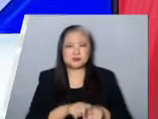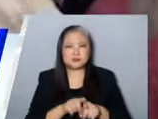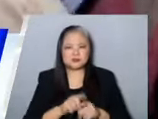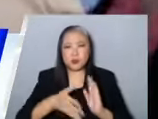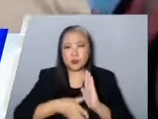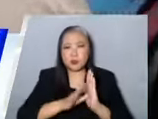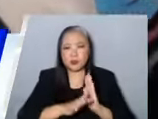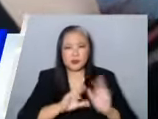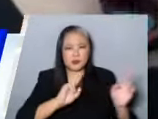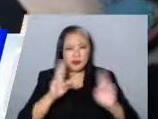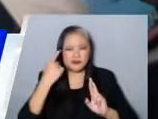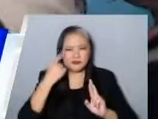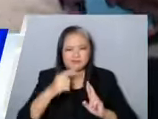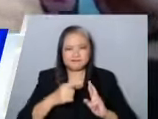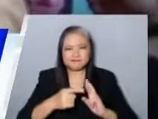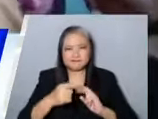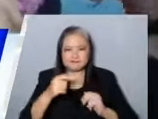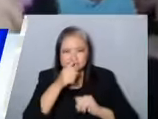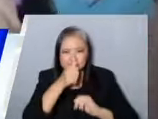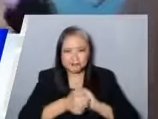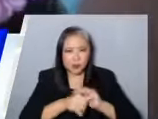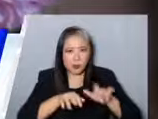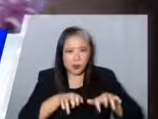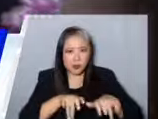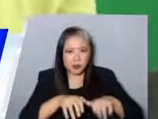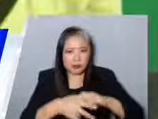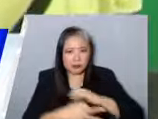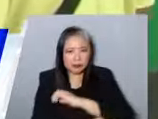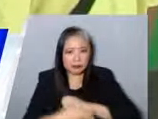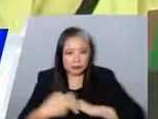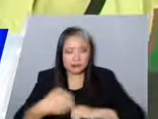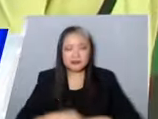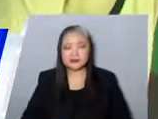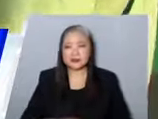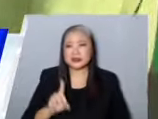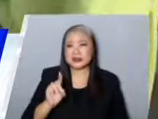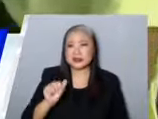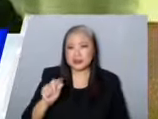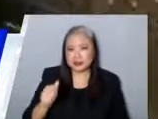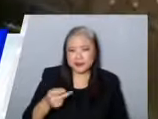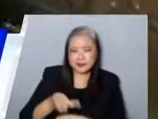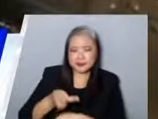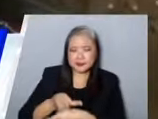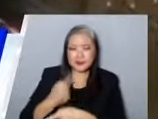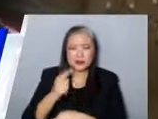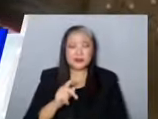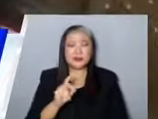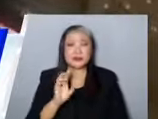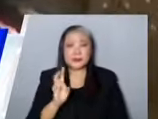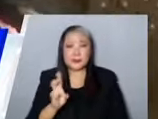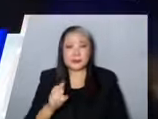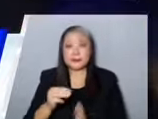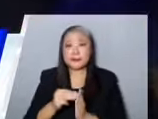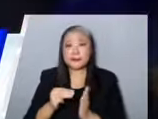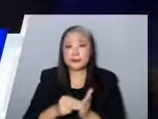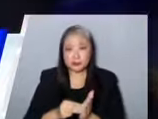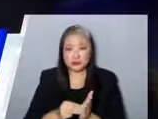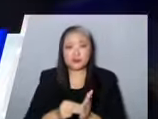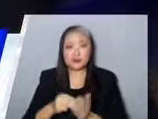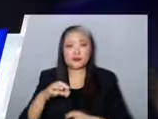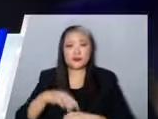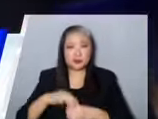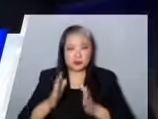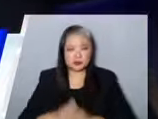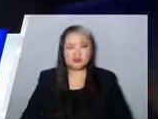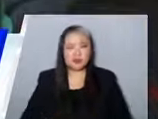George Garcia, binabantayan nila mga data ng mahigit 70 milyong botante. Bubuksan lang daw mga precinct finder kapag malapit ang